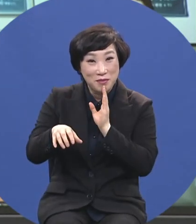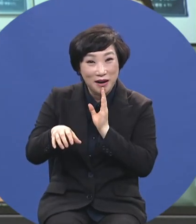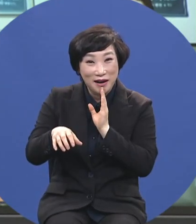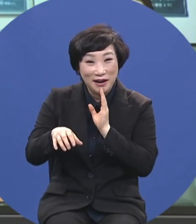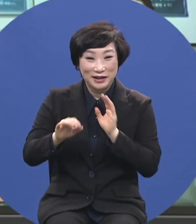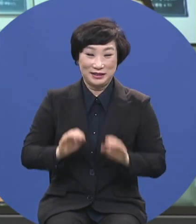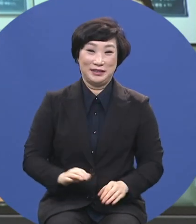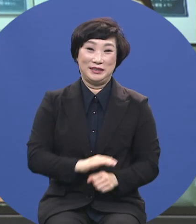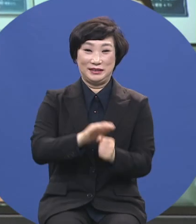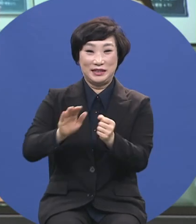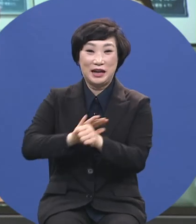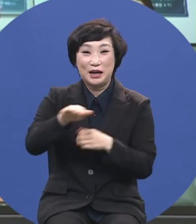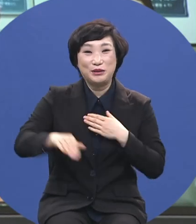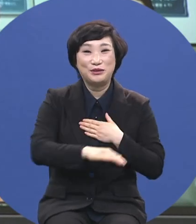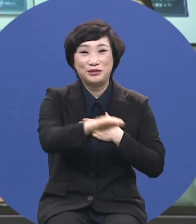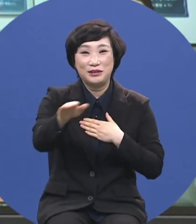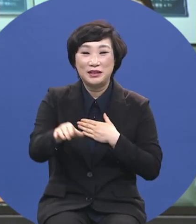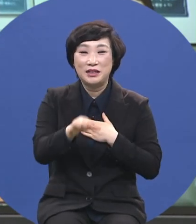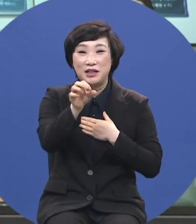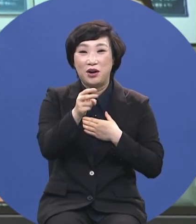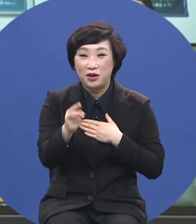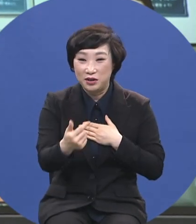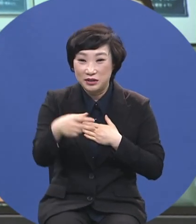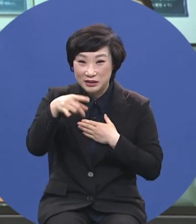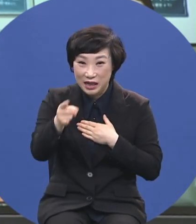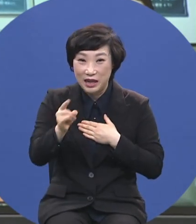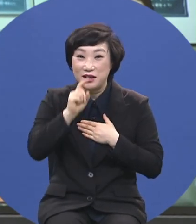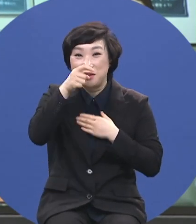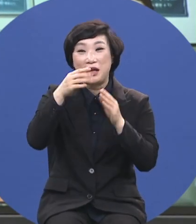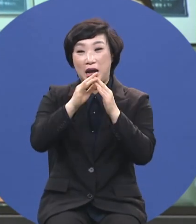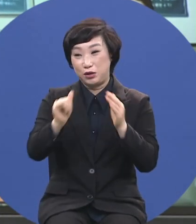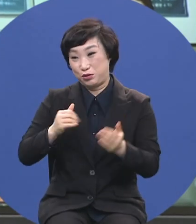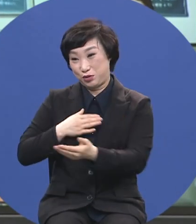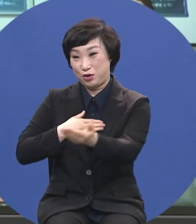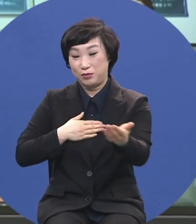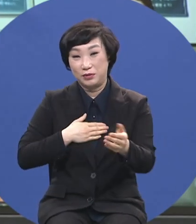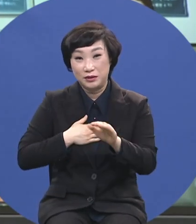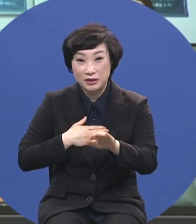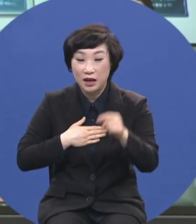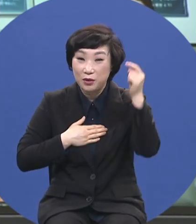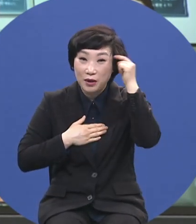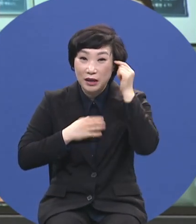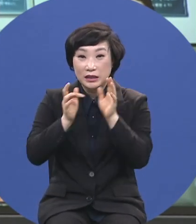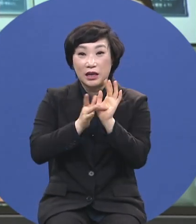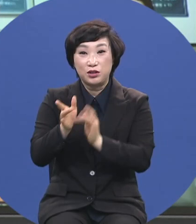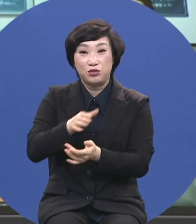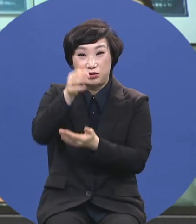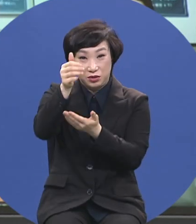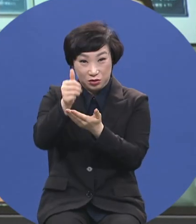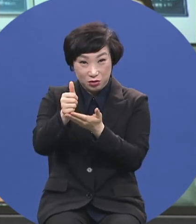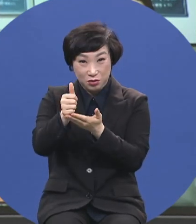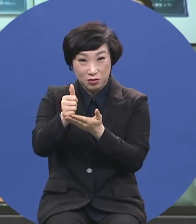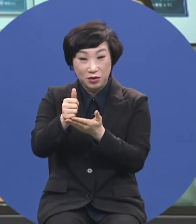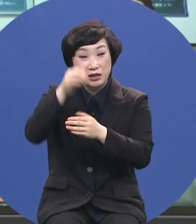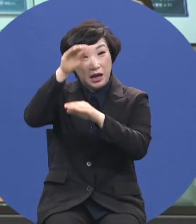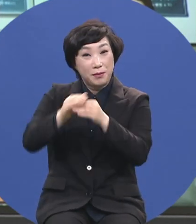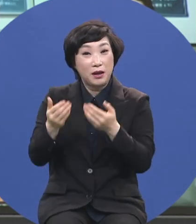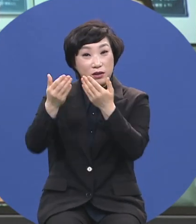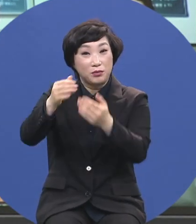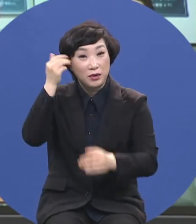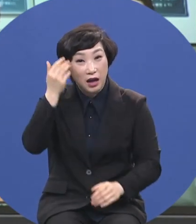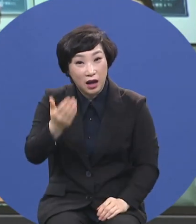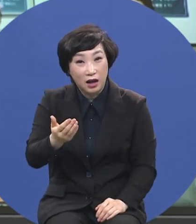사랑하는 연세가족이요, 우리는 왜 예수 그리스도에게